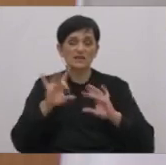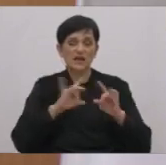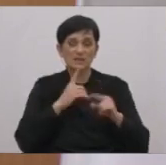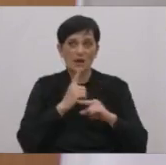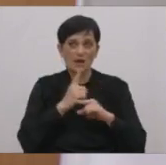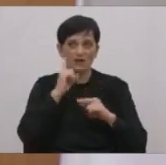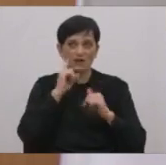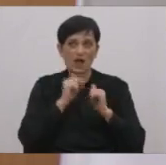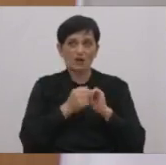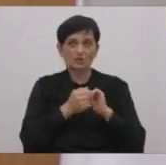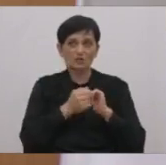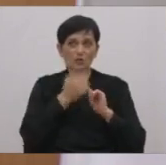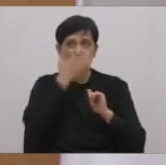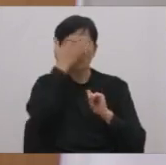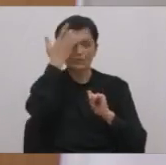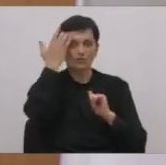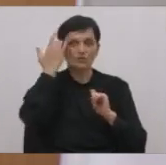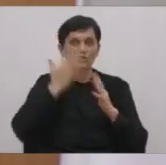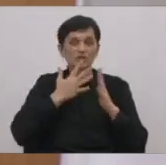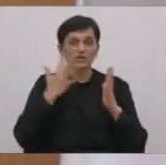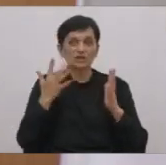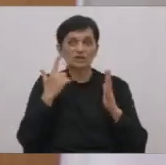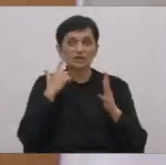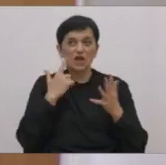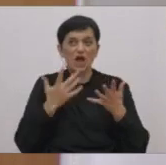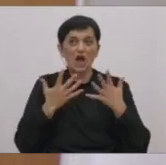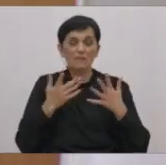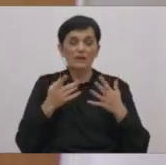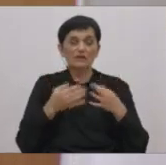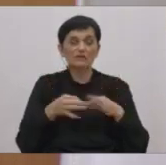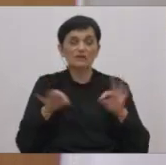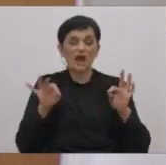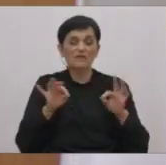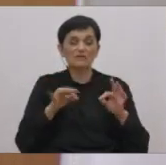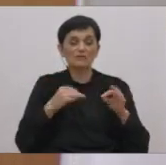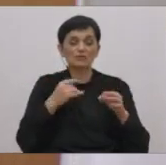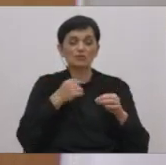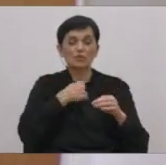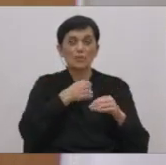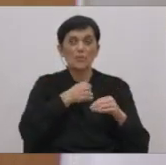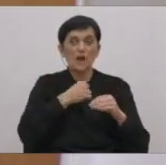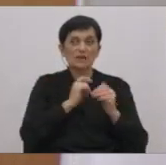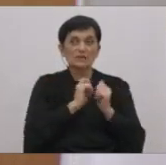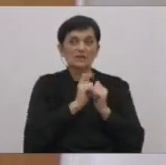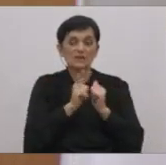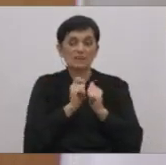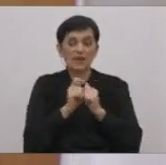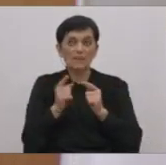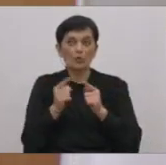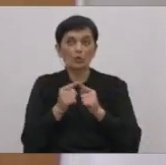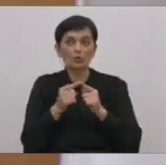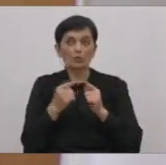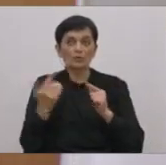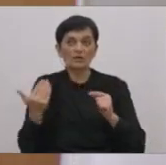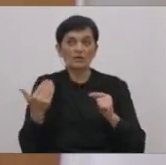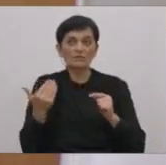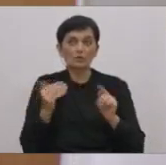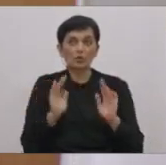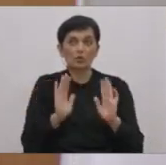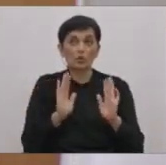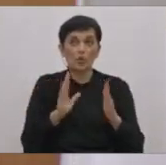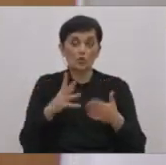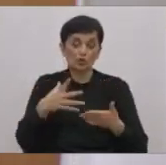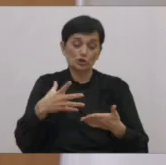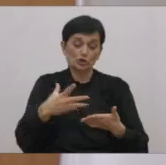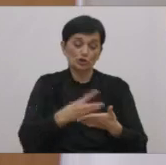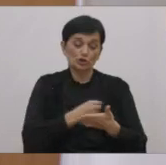გახსოვთ? Ამას ჰქონდა დიდი ეფექტი თავისუფალი მედიის დაფინანსების კუთხით და მხრივ. Ხოლო